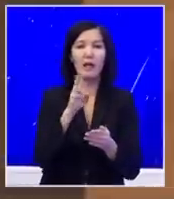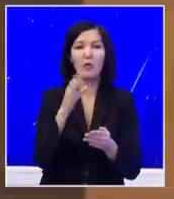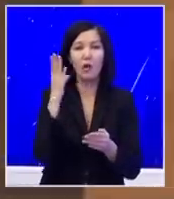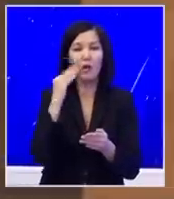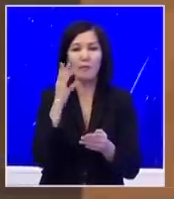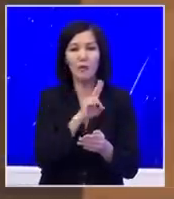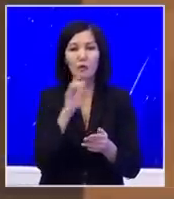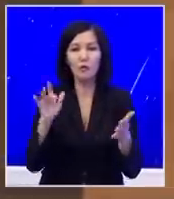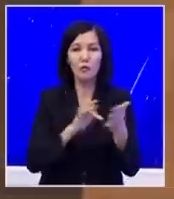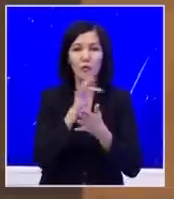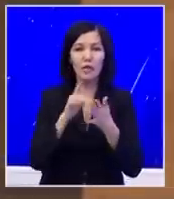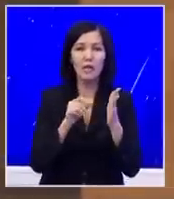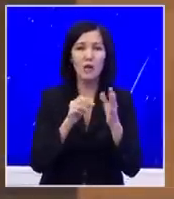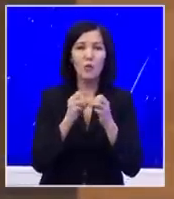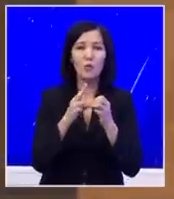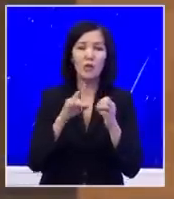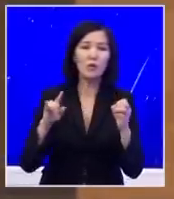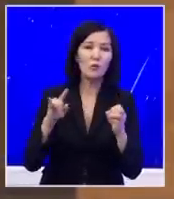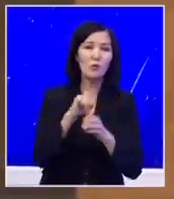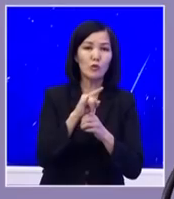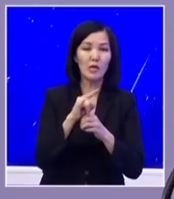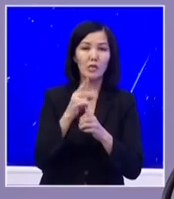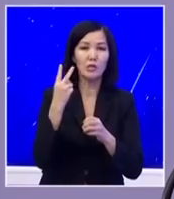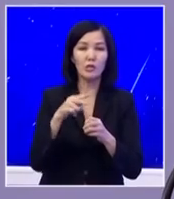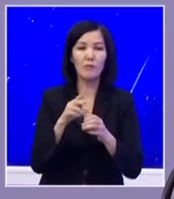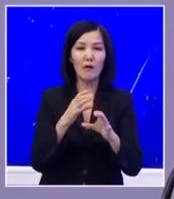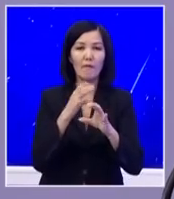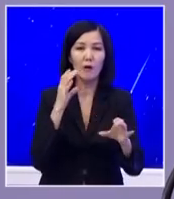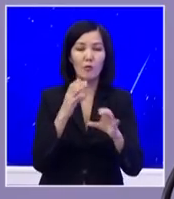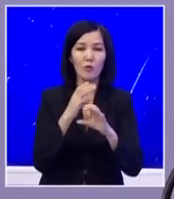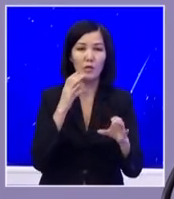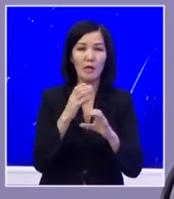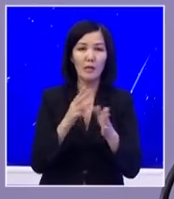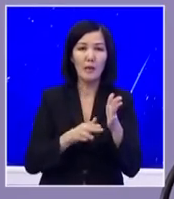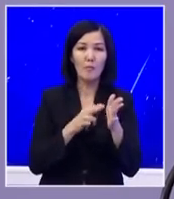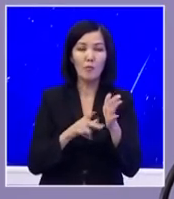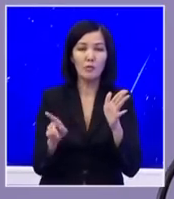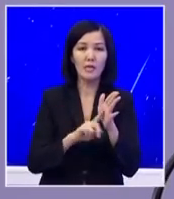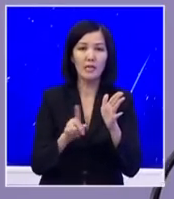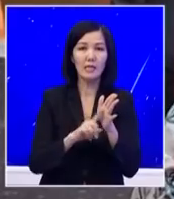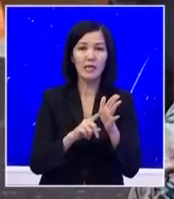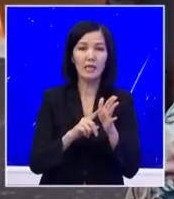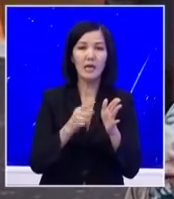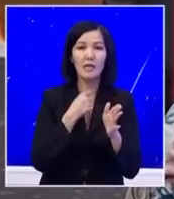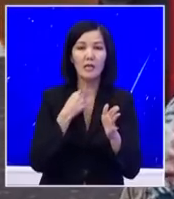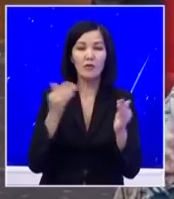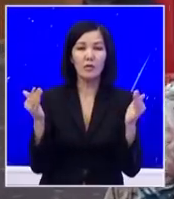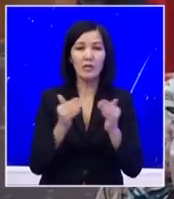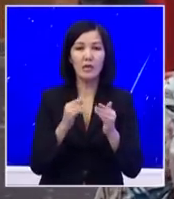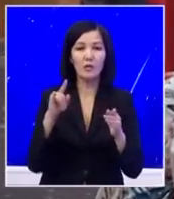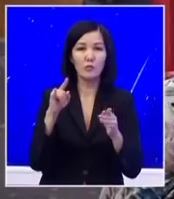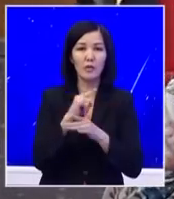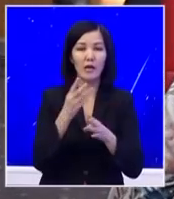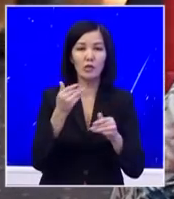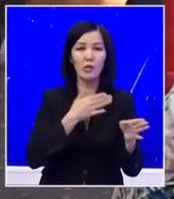мен Нұрсұлтаннан 12 ұшақ, және 20 вагон поезд қатынайды. Ал Талдықорғаннан 2 шағын ұшақ рейс жасайды.